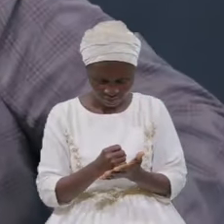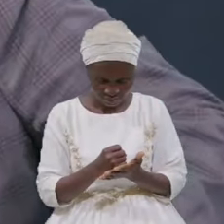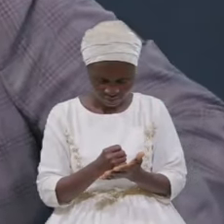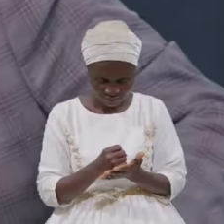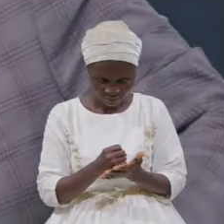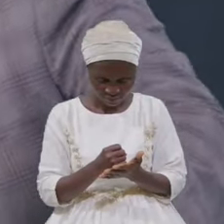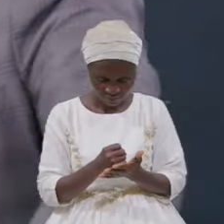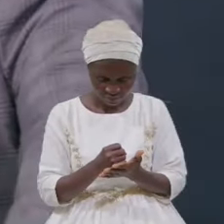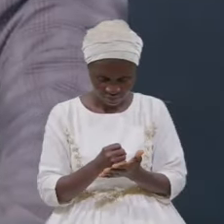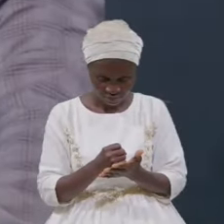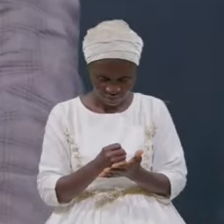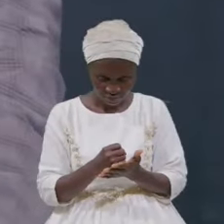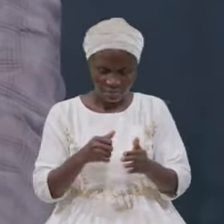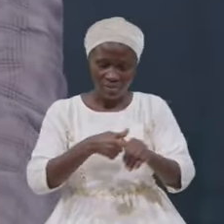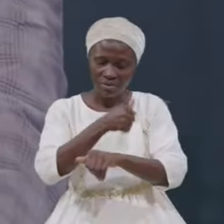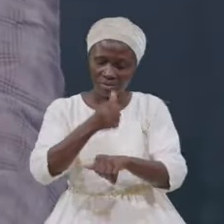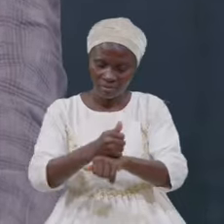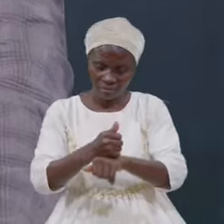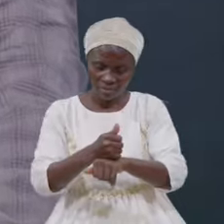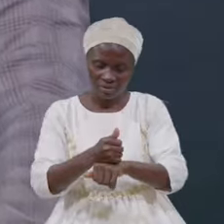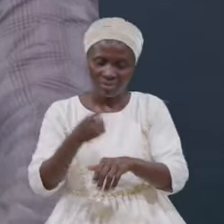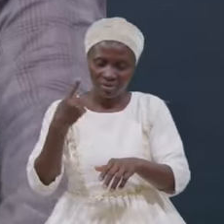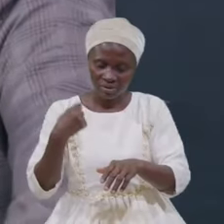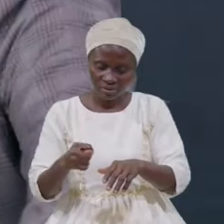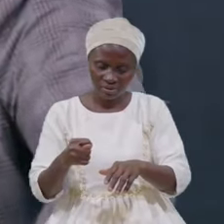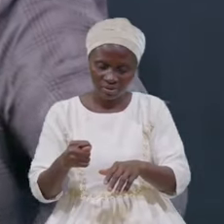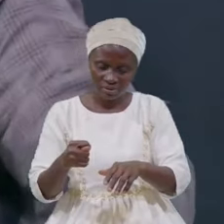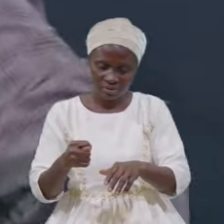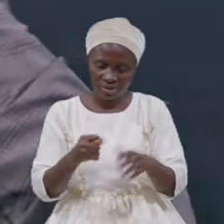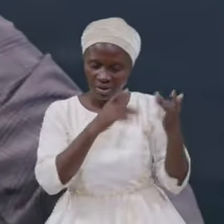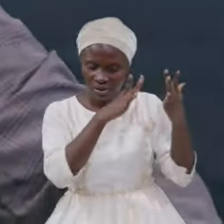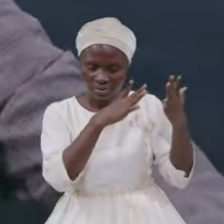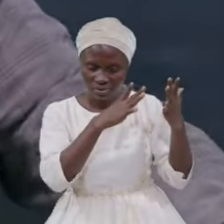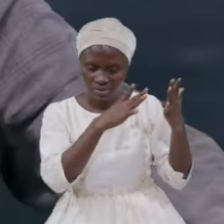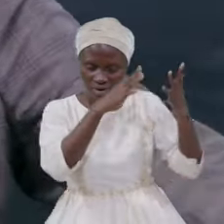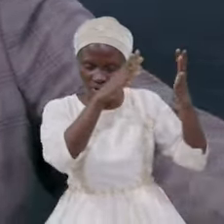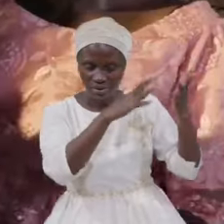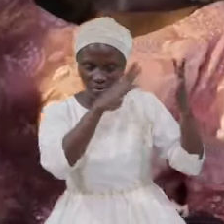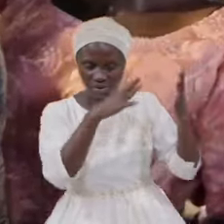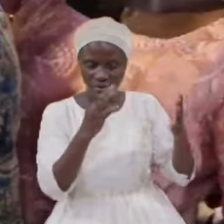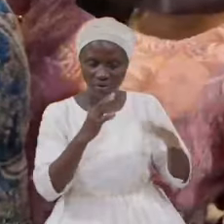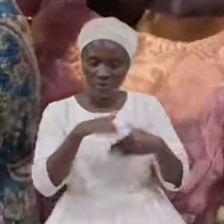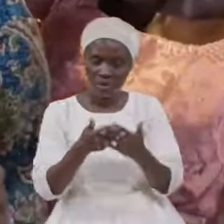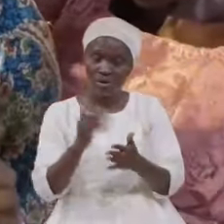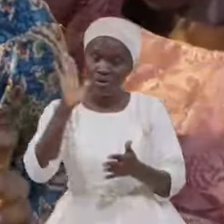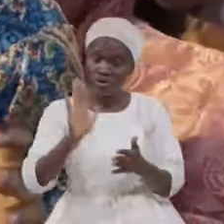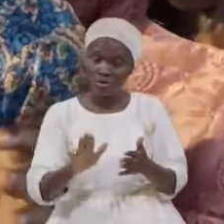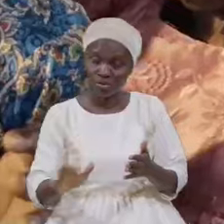confirme l'attente de tous tes enfants, de tout ton peuple, au nom de Jésus.